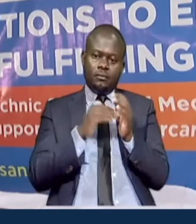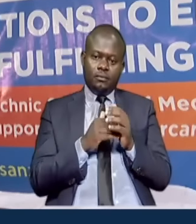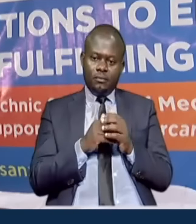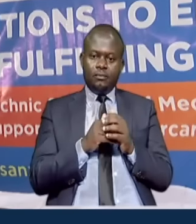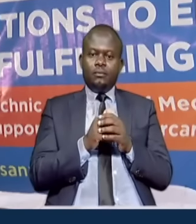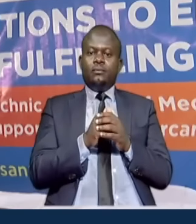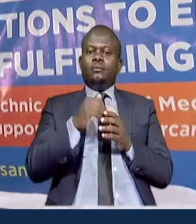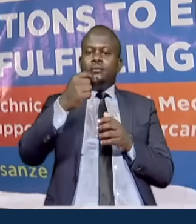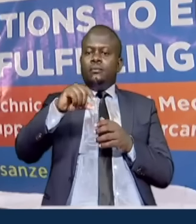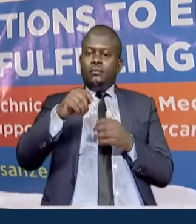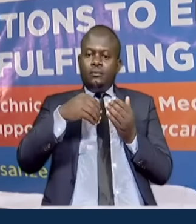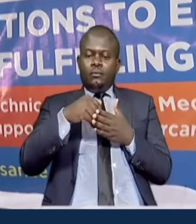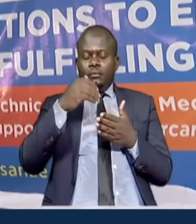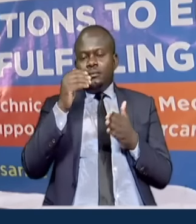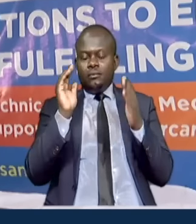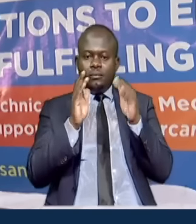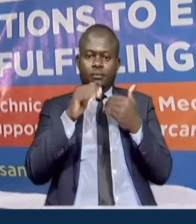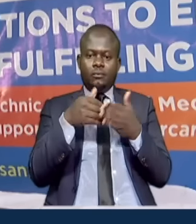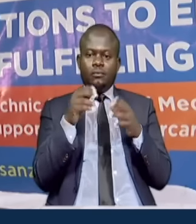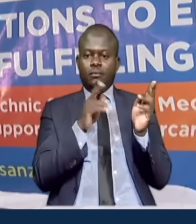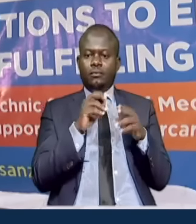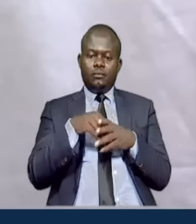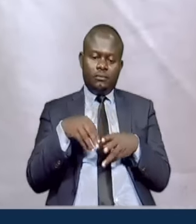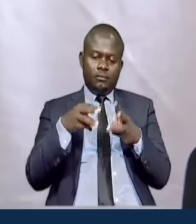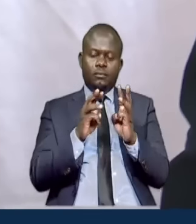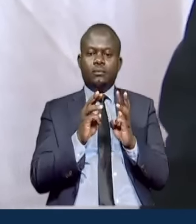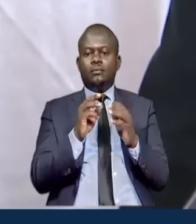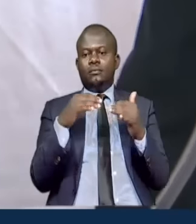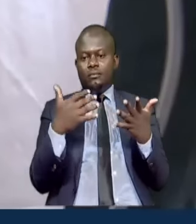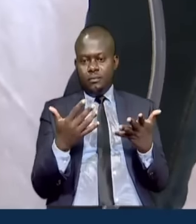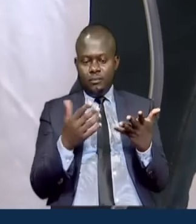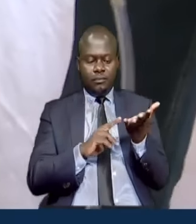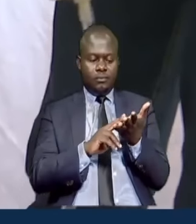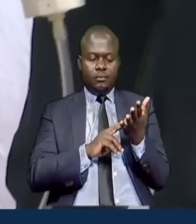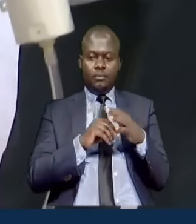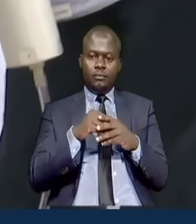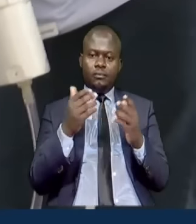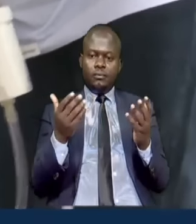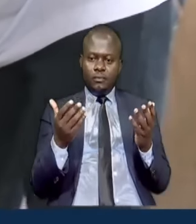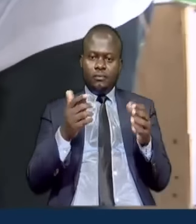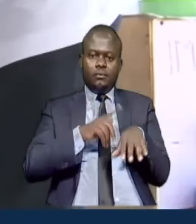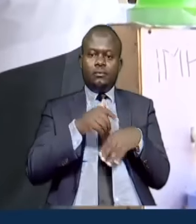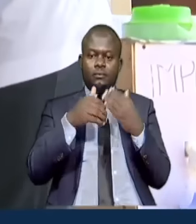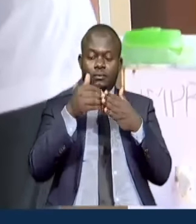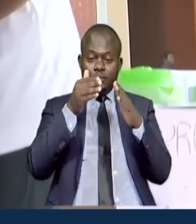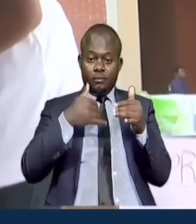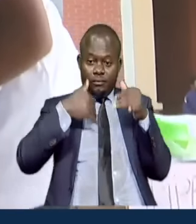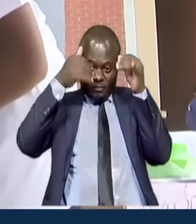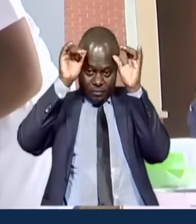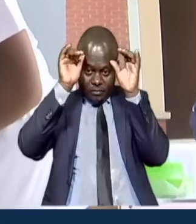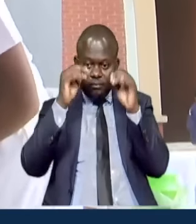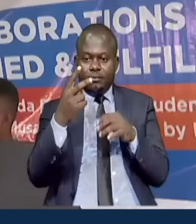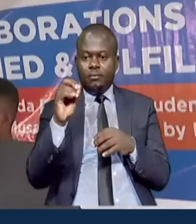amata afite karite ugereranyije n'uko ubusanzwe mu buryo bwa traditional bwakoreshwaga bukama. Igihe nk'umuntu ufite inka 200 agomba